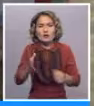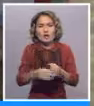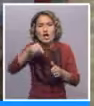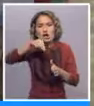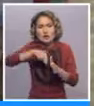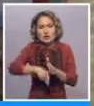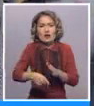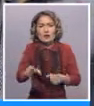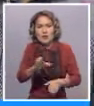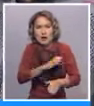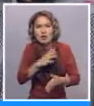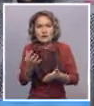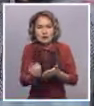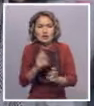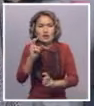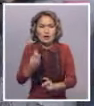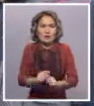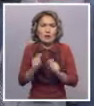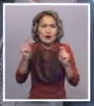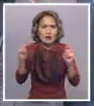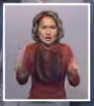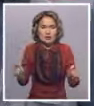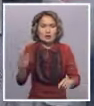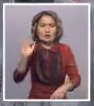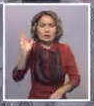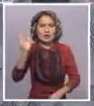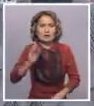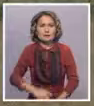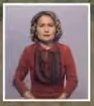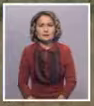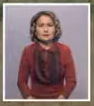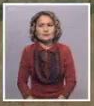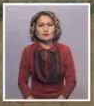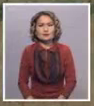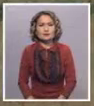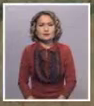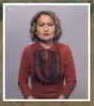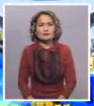қазынасына тапсырылады. Руслан Нұрланұлы, Бекзат Сәбитұлы, Қазақстан ұлттық телеарнасы, Қарағанды облысынан.